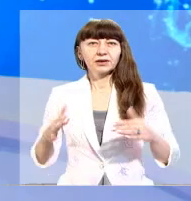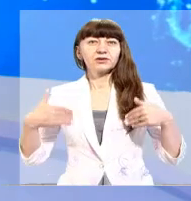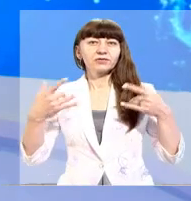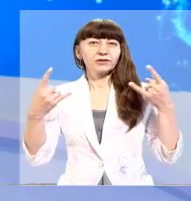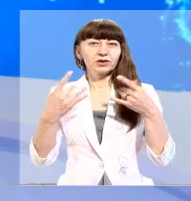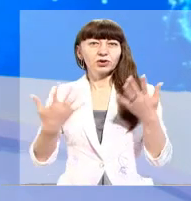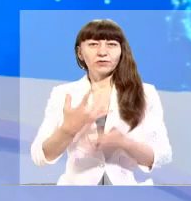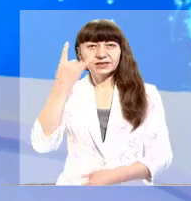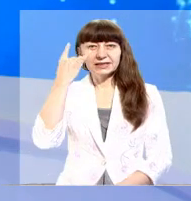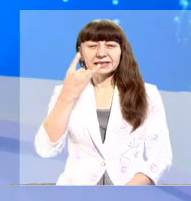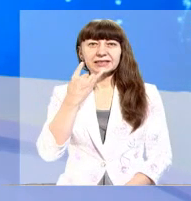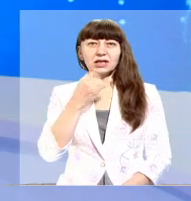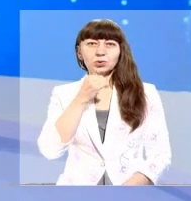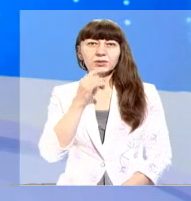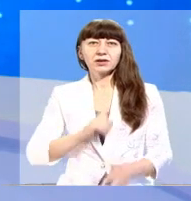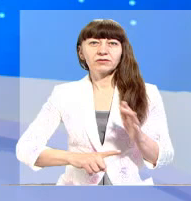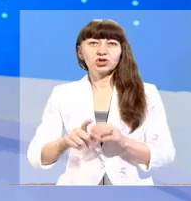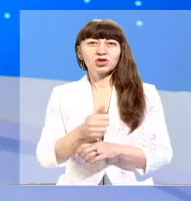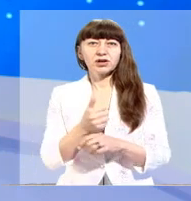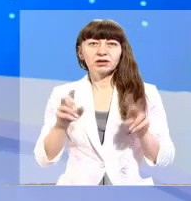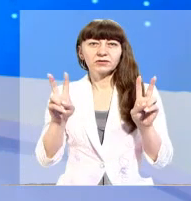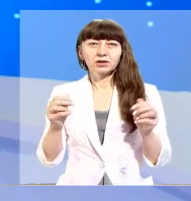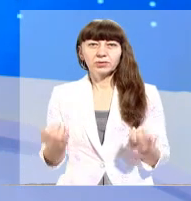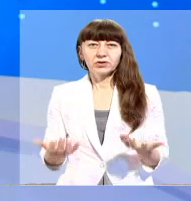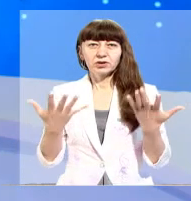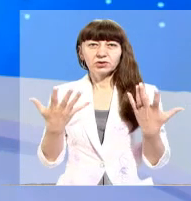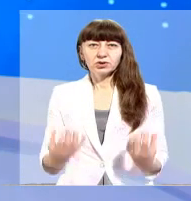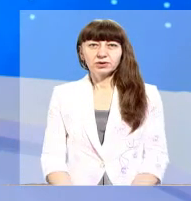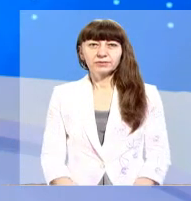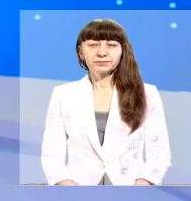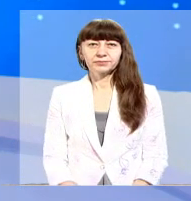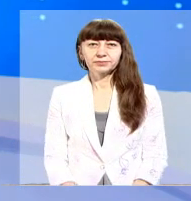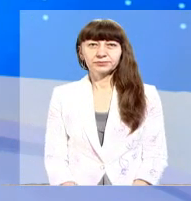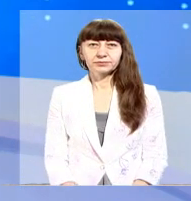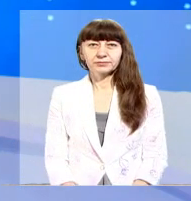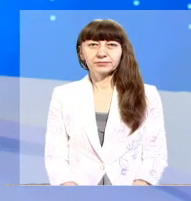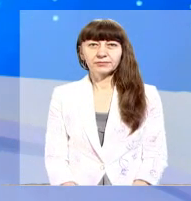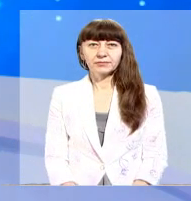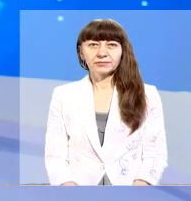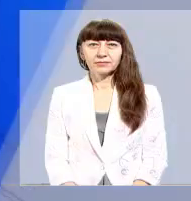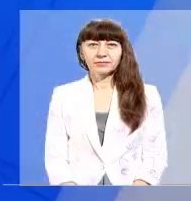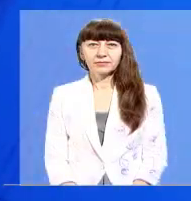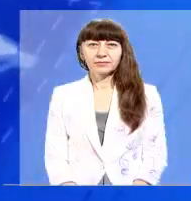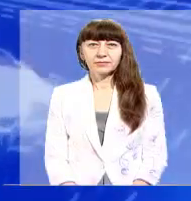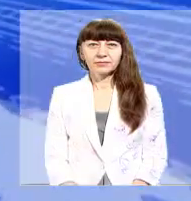Здравствуйте, в эфире новости. С вами я, Айжан Каламбаева. Сурдоперевод Светланы Слесарской. Коротко о главном.